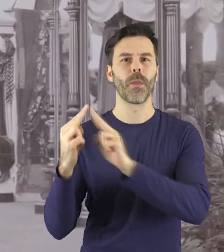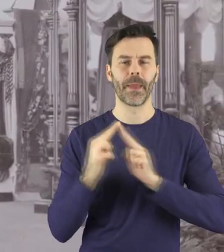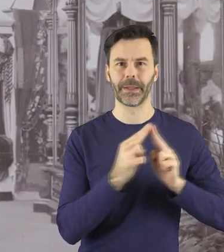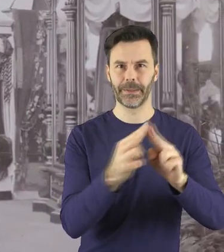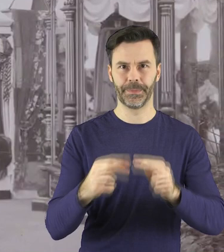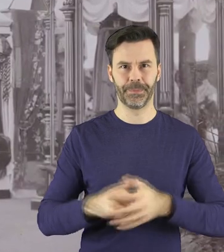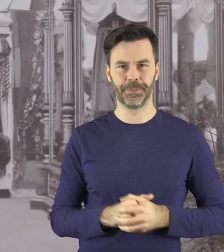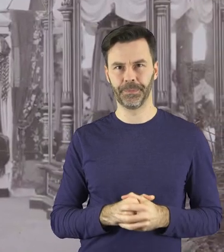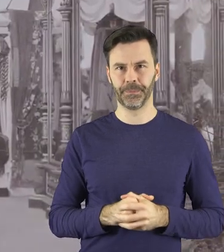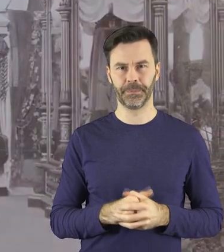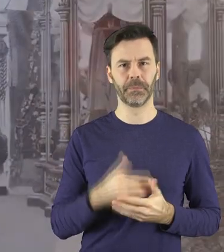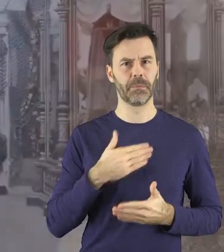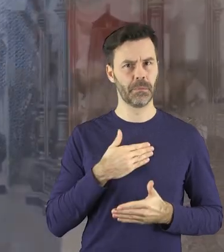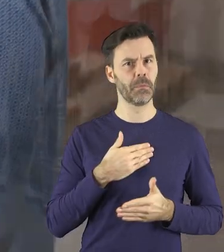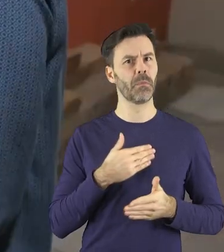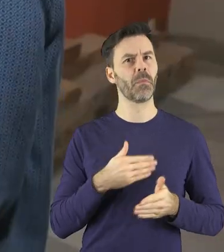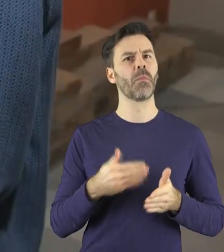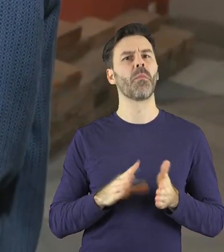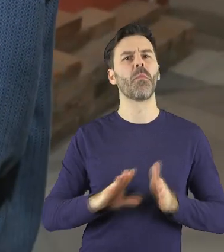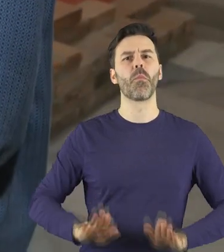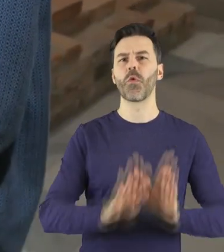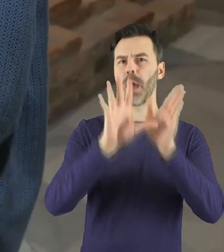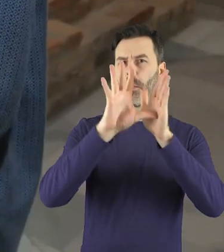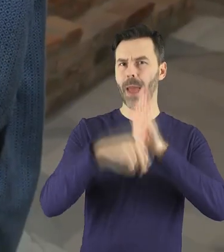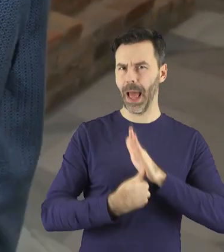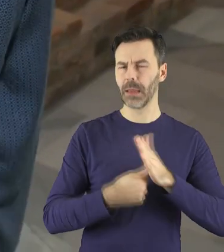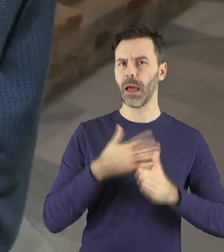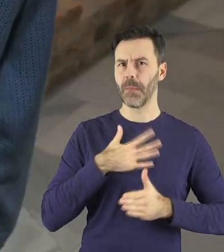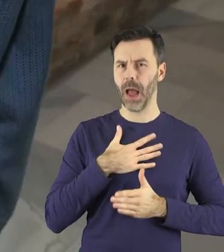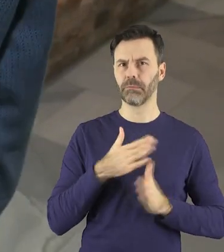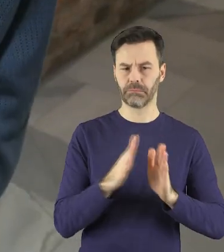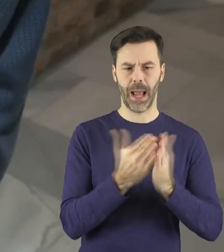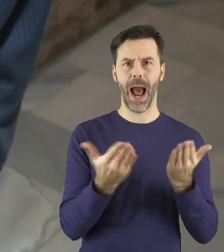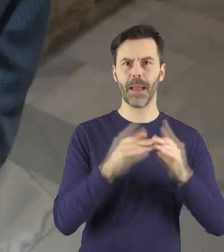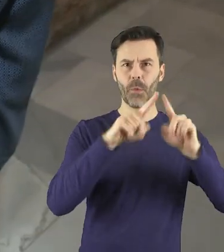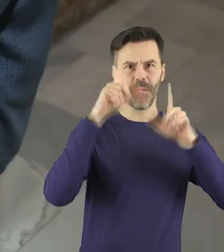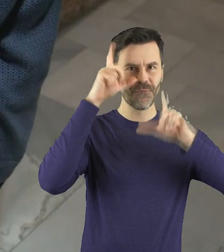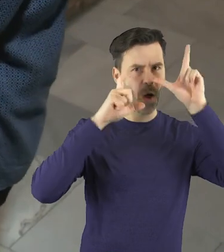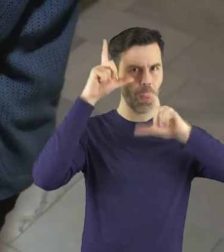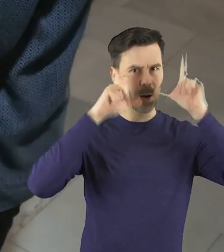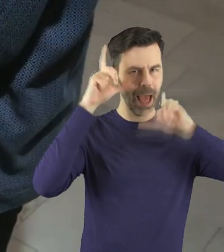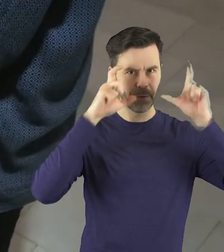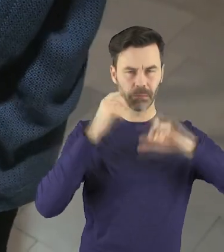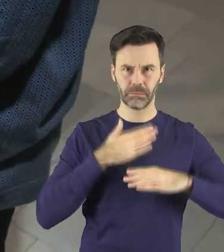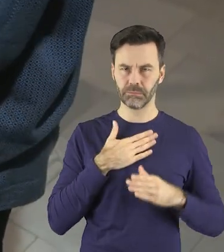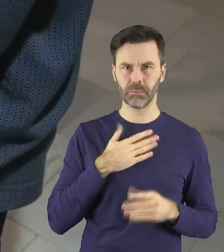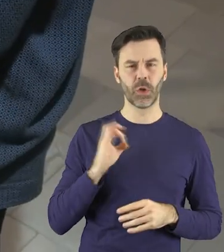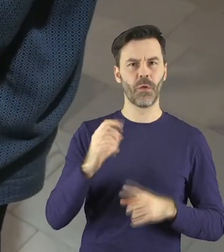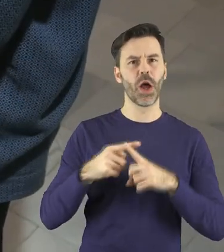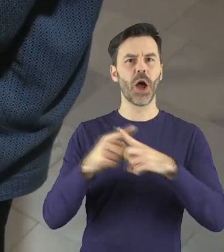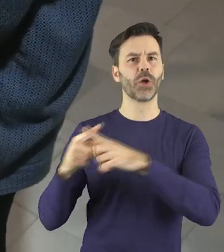kontrahentami. W zbiorach Muzeum Miasta Łodzi znajduje się album fotograficzny